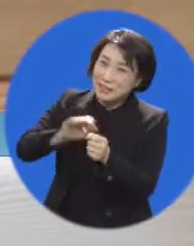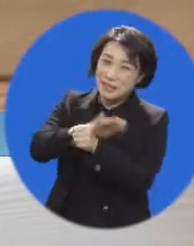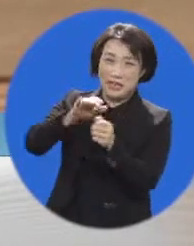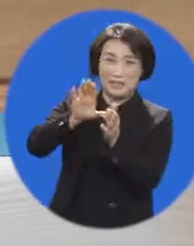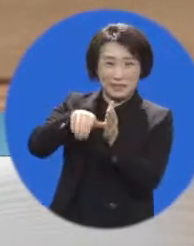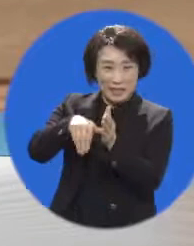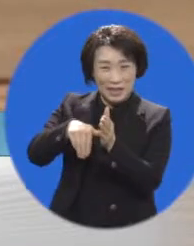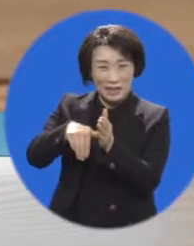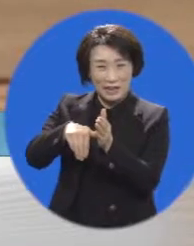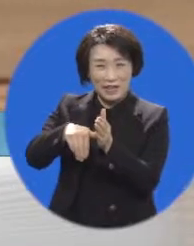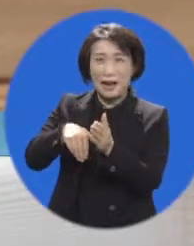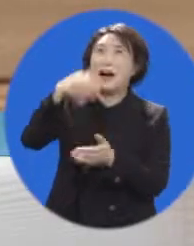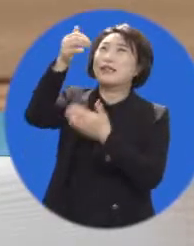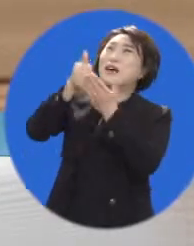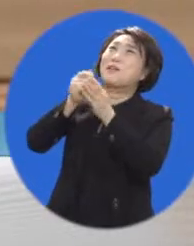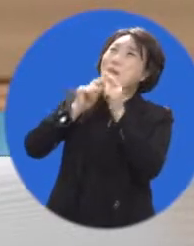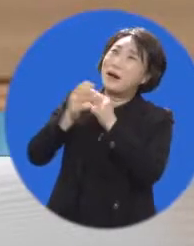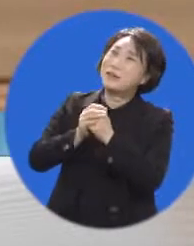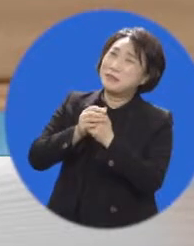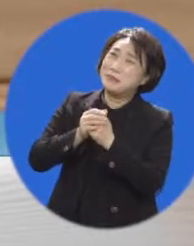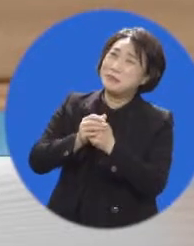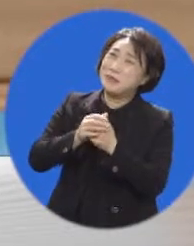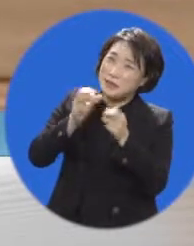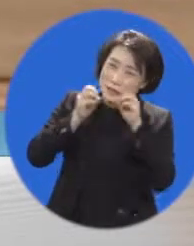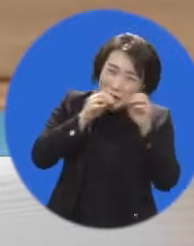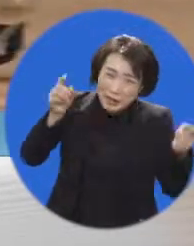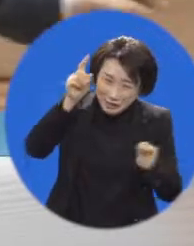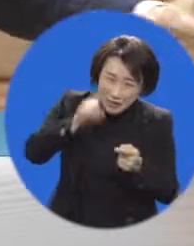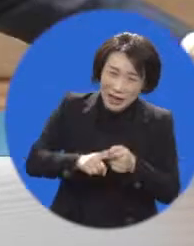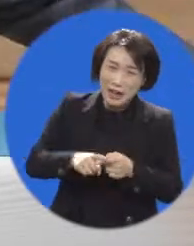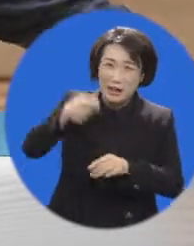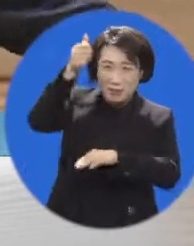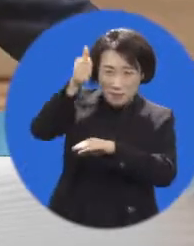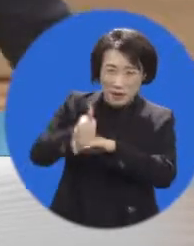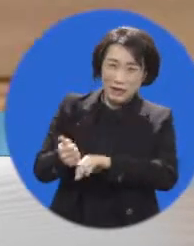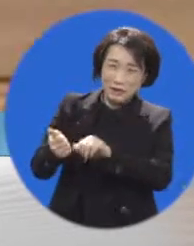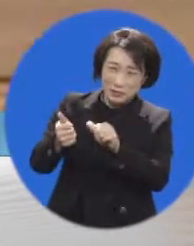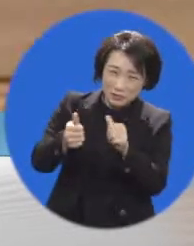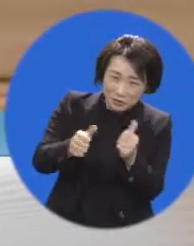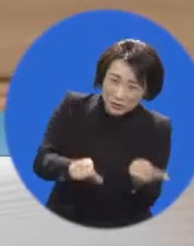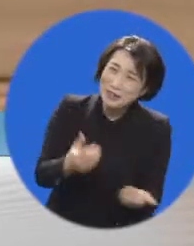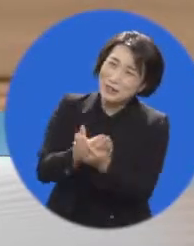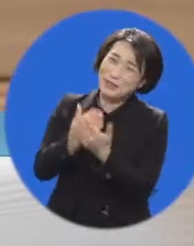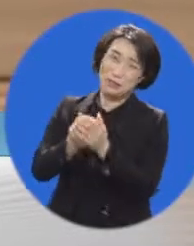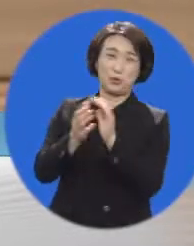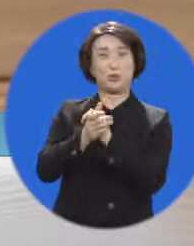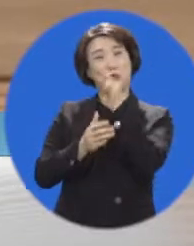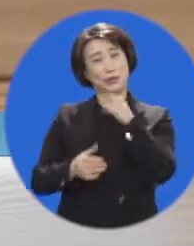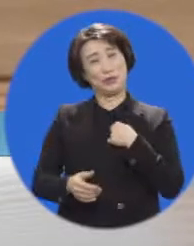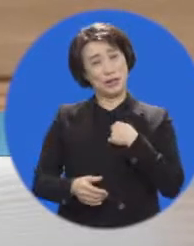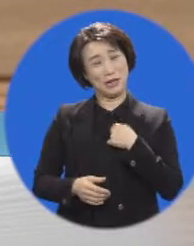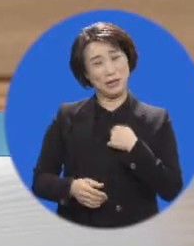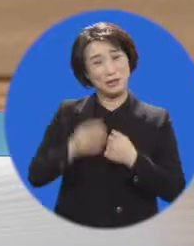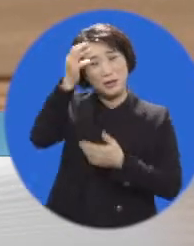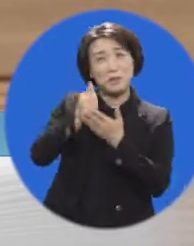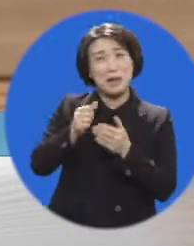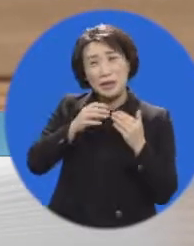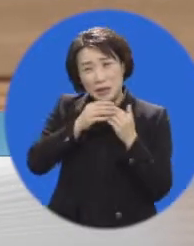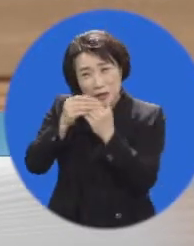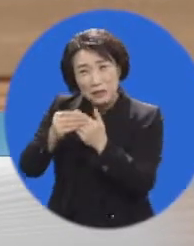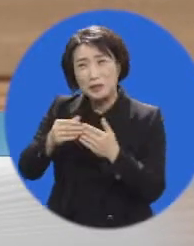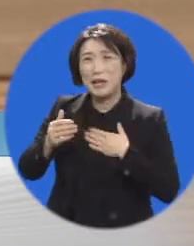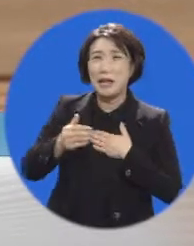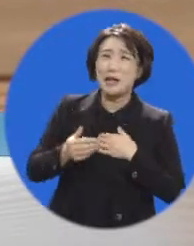때 하나님 말씀 잘하다 창렬하게 가게 하소서. 응? 성령의 인도 따라 가게